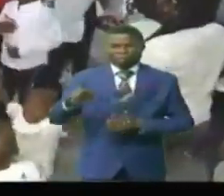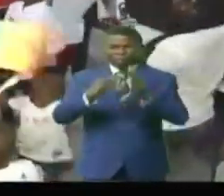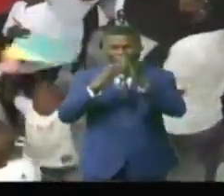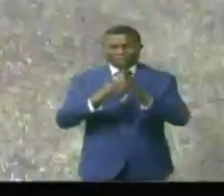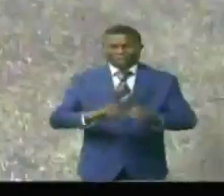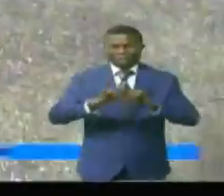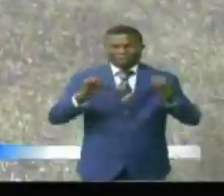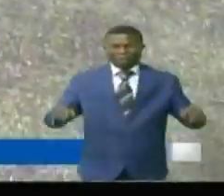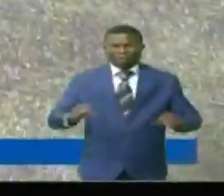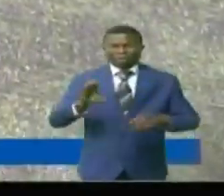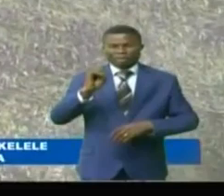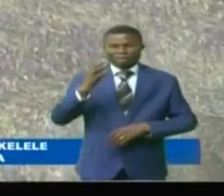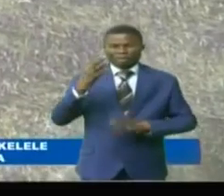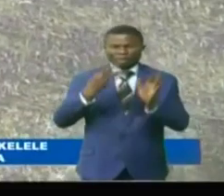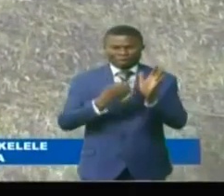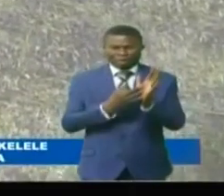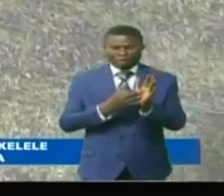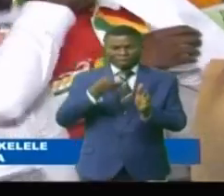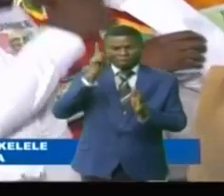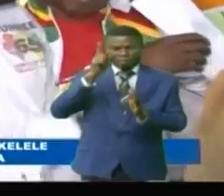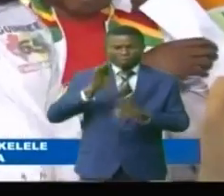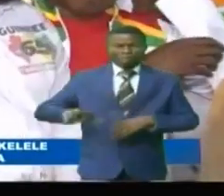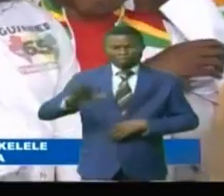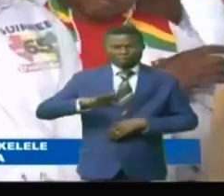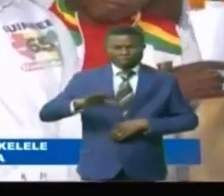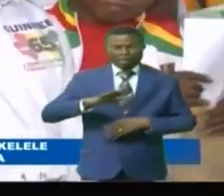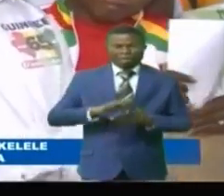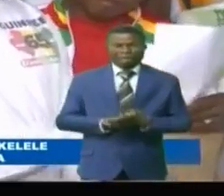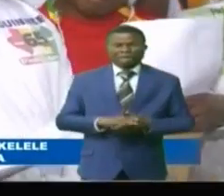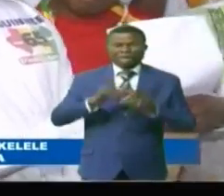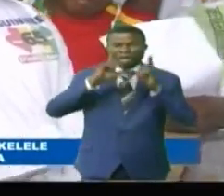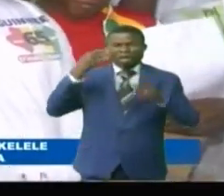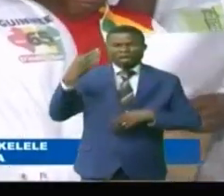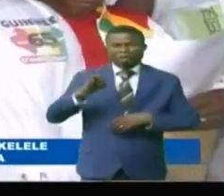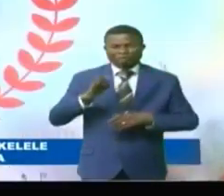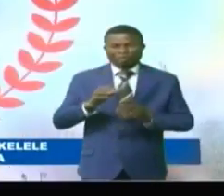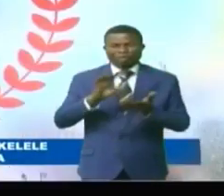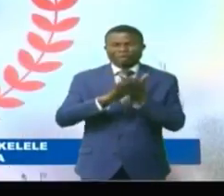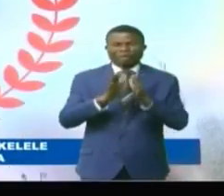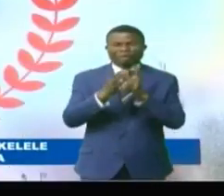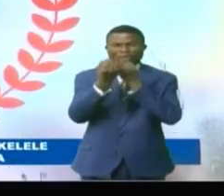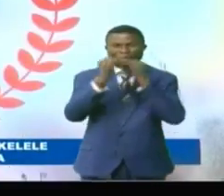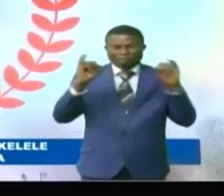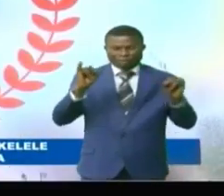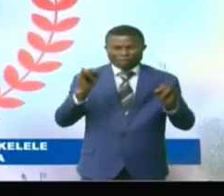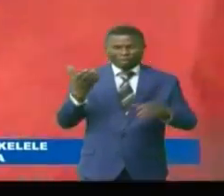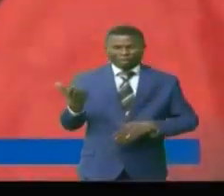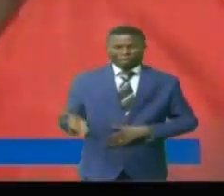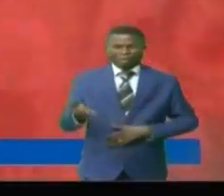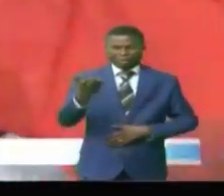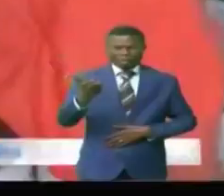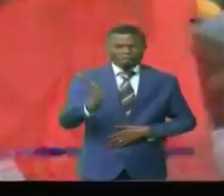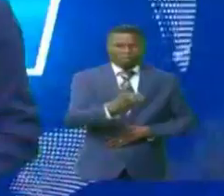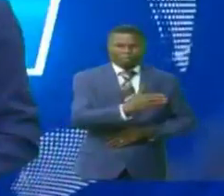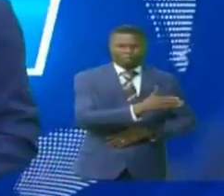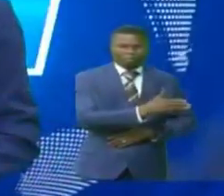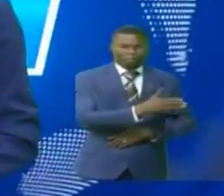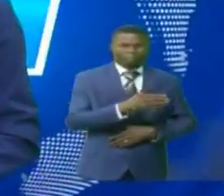le premier pays de l'Afrique française subsaharienne à s'émanciper du joug colonial.